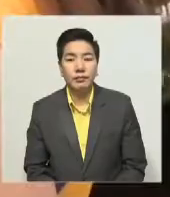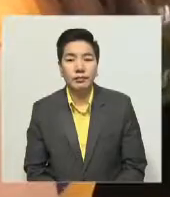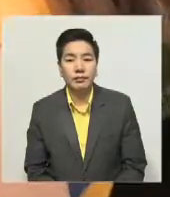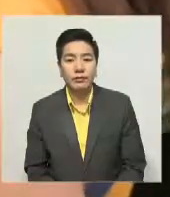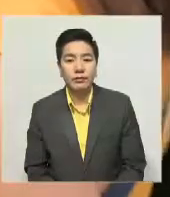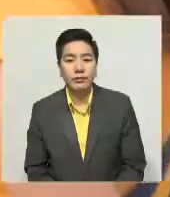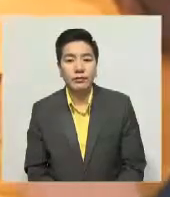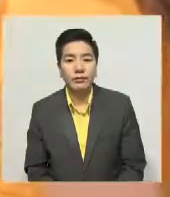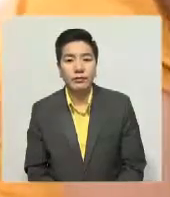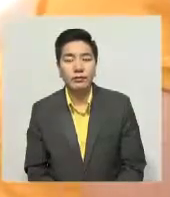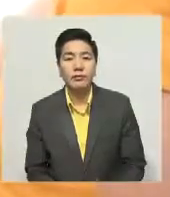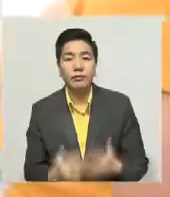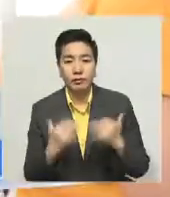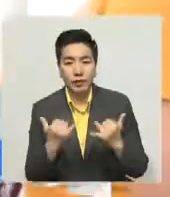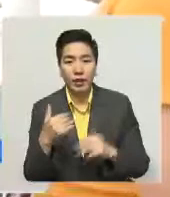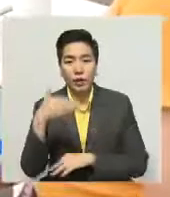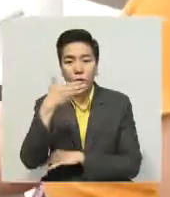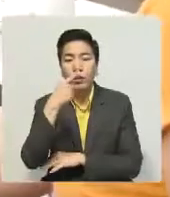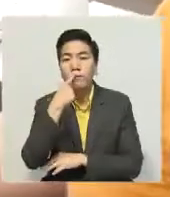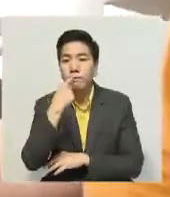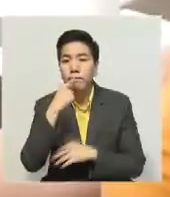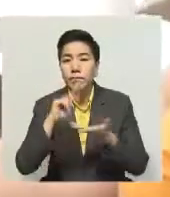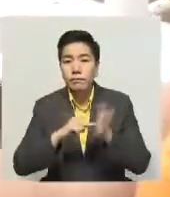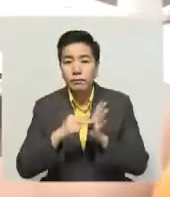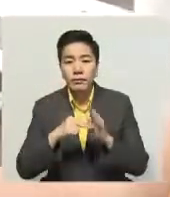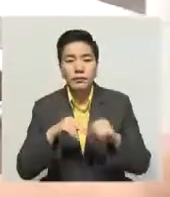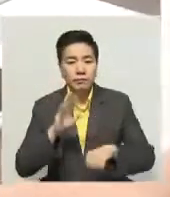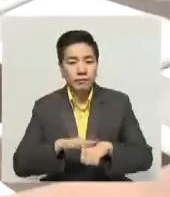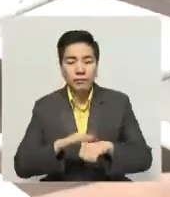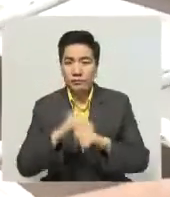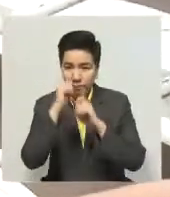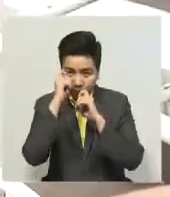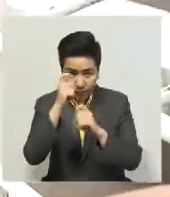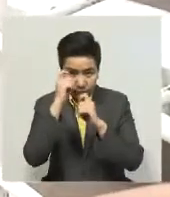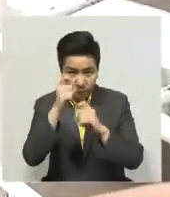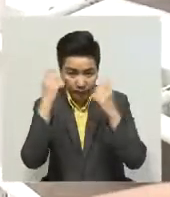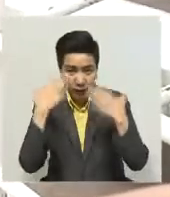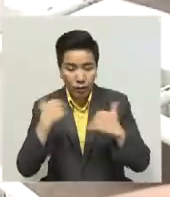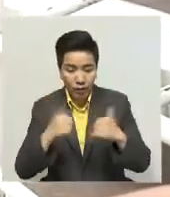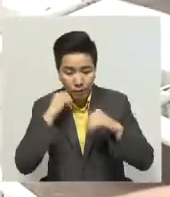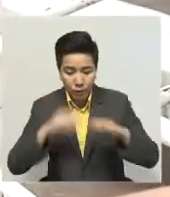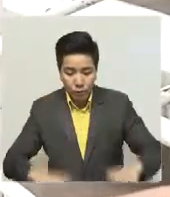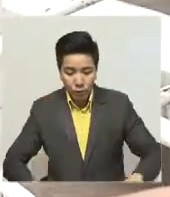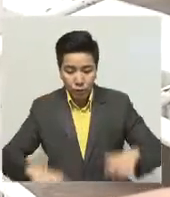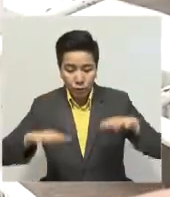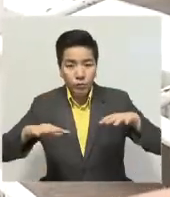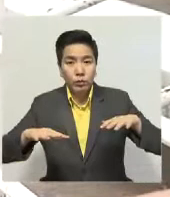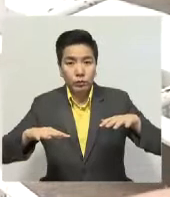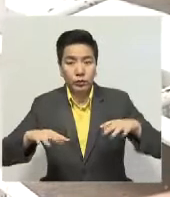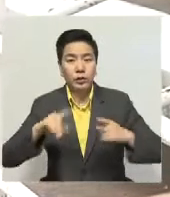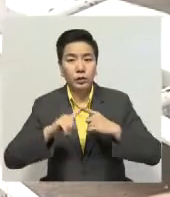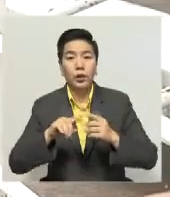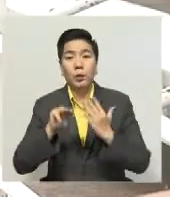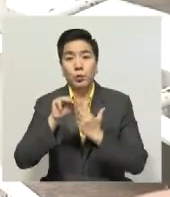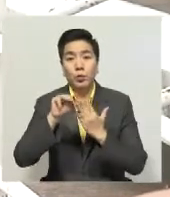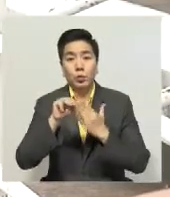ตอนนี้นะครับก็คือธงแดงหมายถึงระดับน้ำถึงจุดวิกฤตนะครับเข้าท่วมนะครับก็คือล้นนะครับในส่วนของมุกด